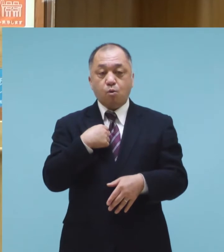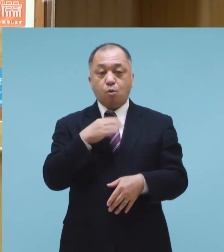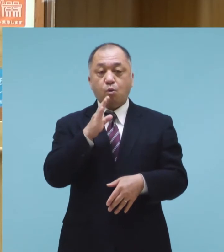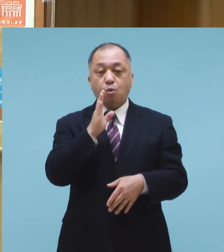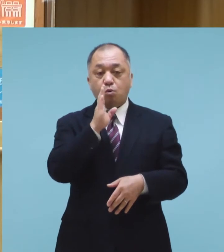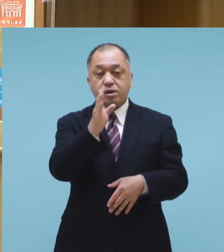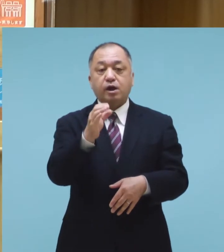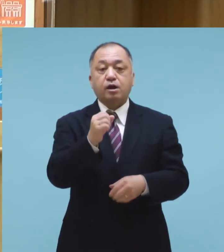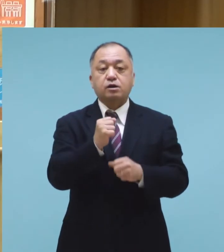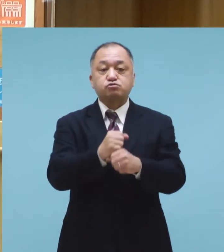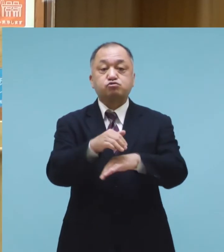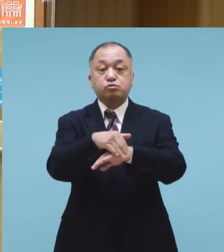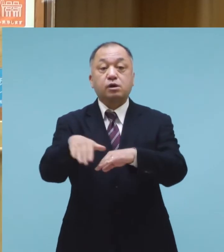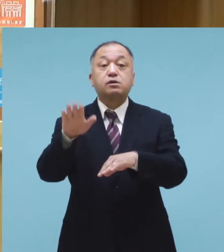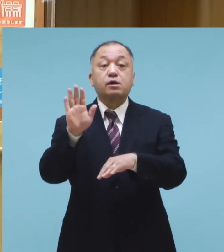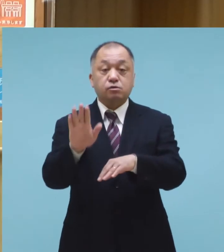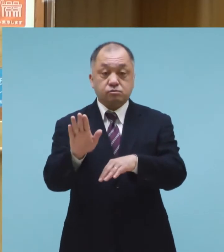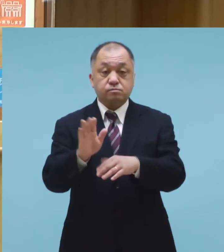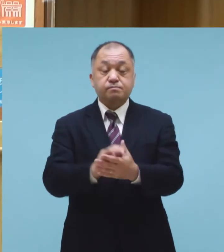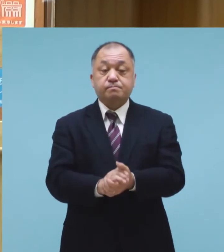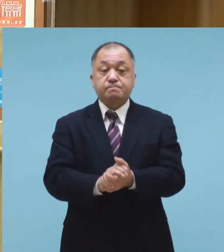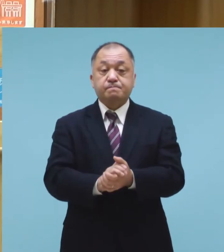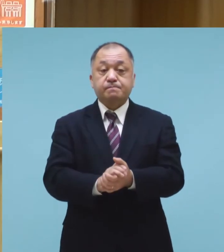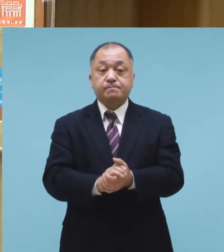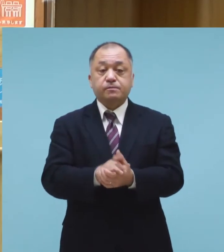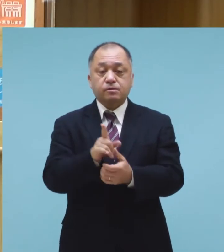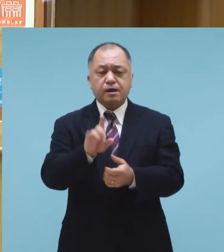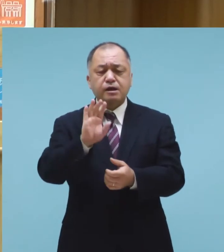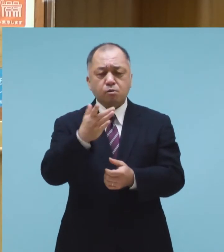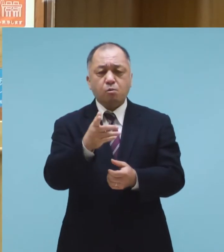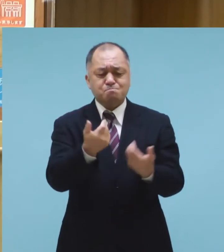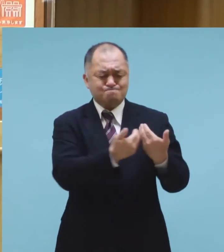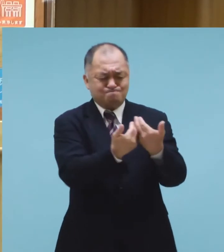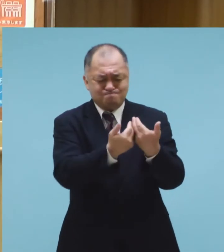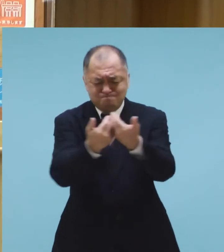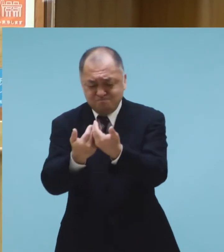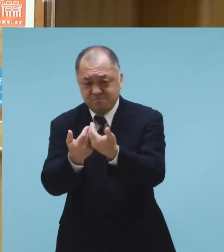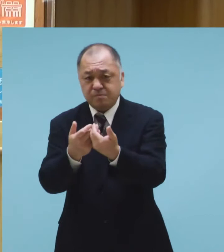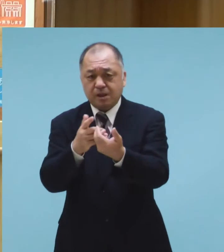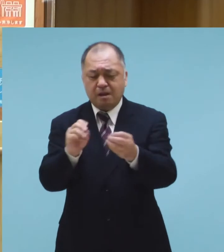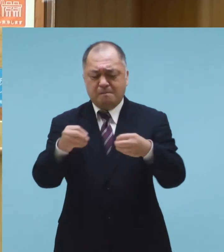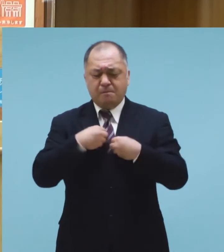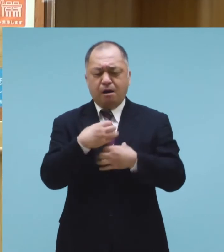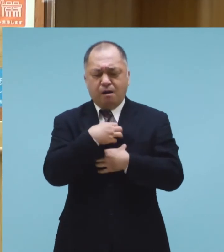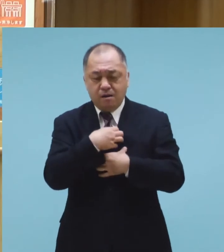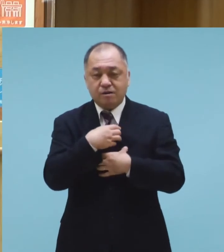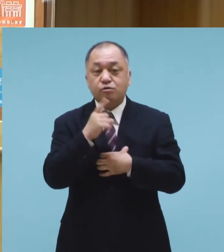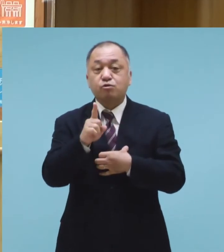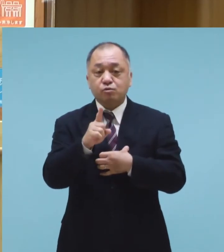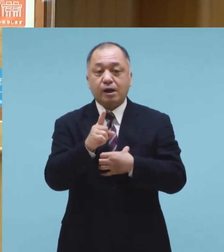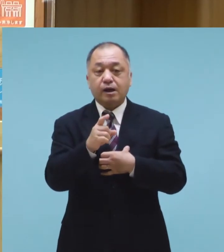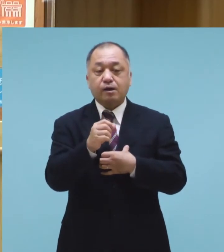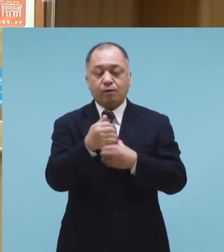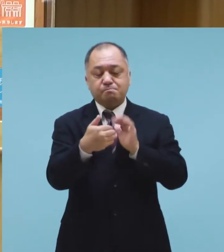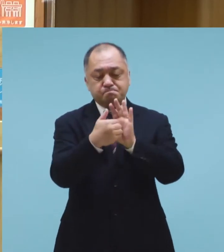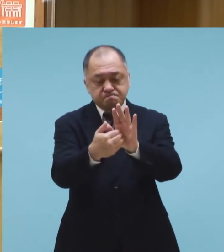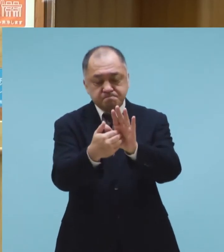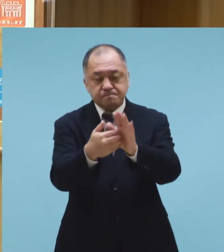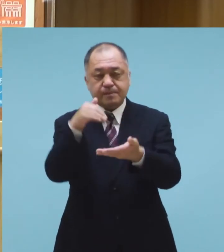ども、その中で、そういった懸念する事項が起きないように徹底していただきたいというふうに考えてます。